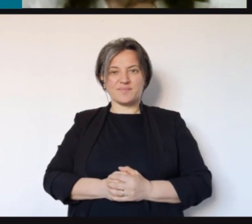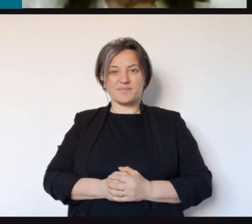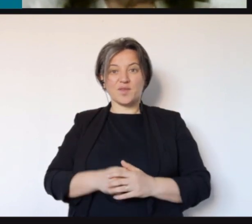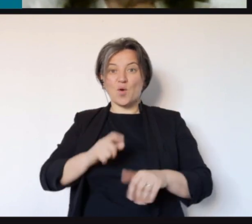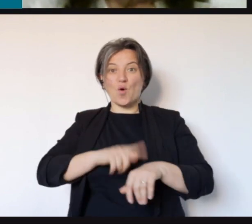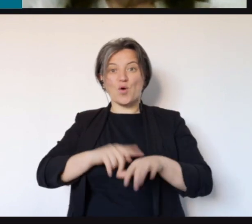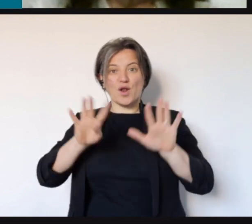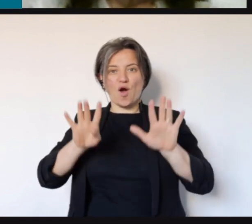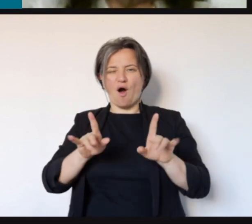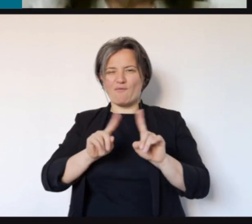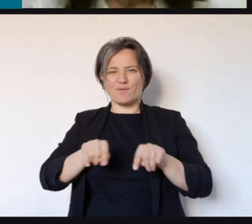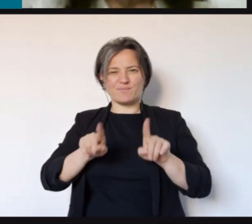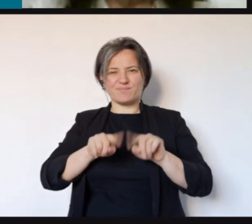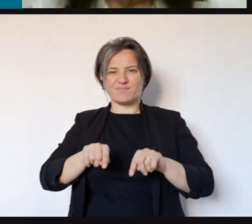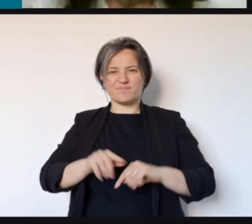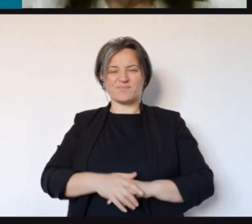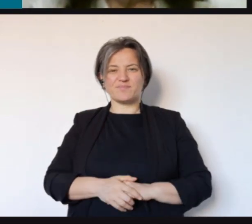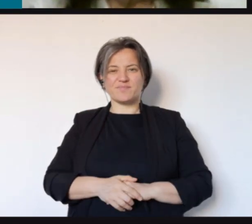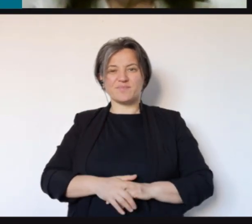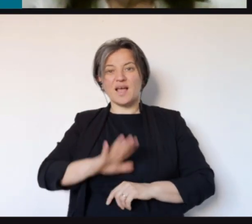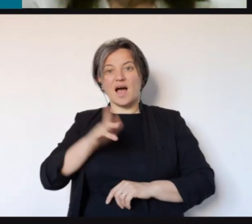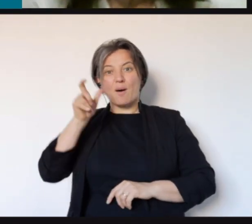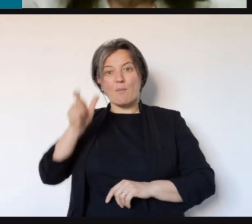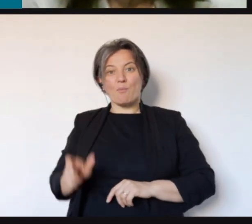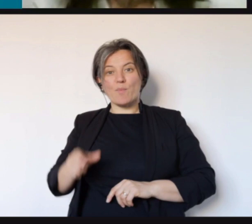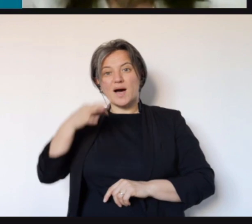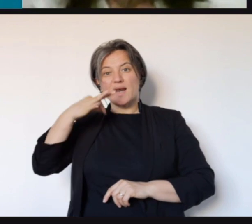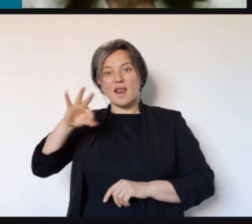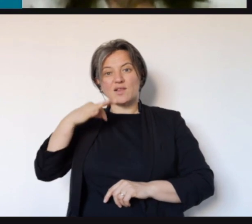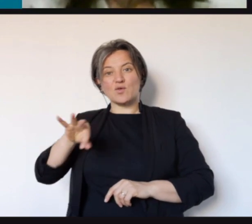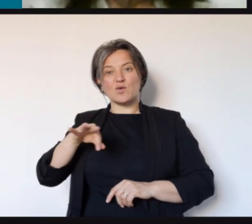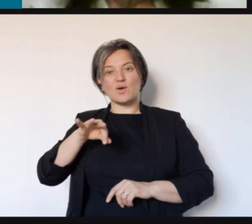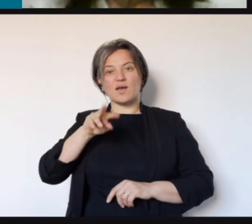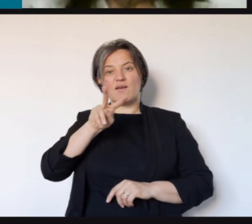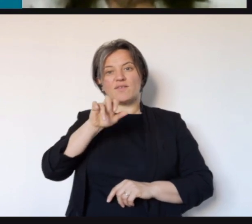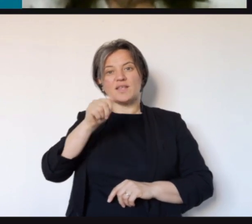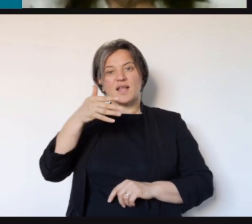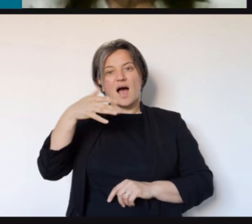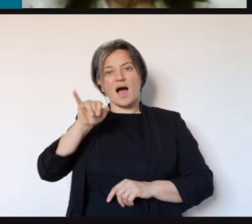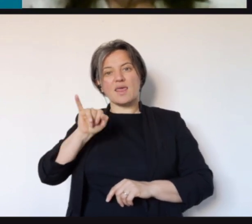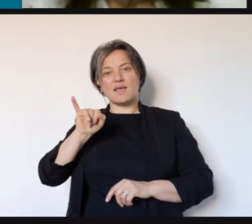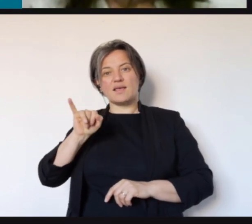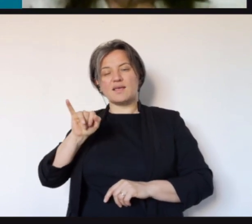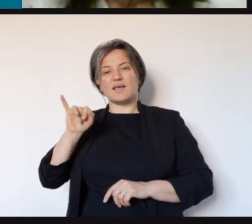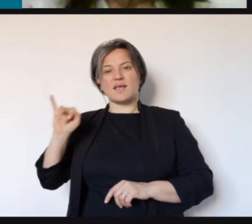avremo un altro relatore, Ivan Vitali, che ci parlerà